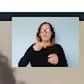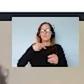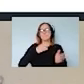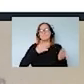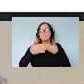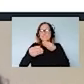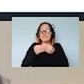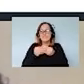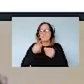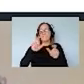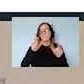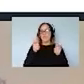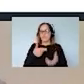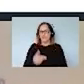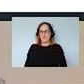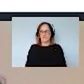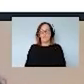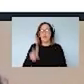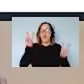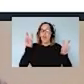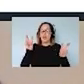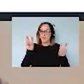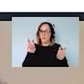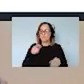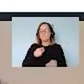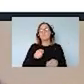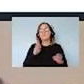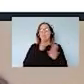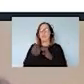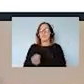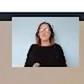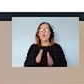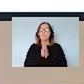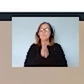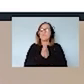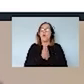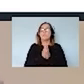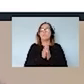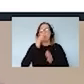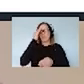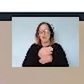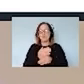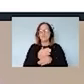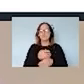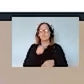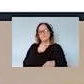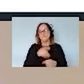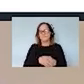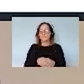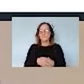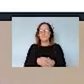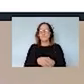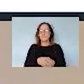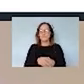bliżej samego wydarzenia, natomiast hasłem akcji jest właśnie klimat na czytanie, mówiąc o samej nocy. Mam nadzieję, że poczują się